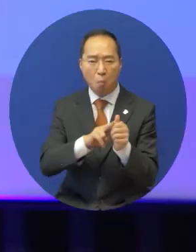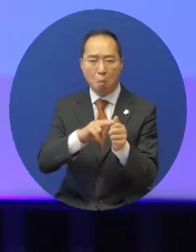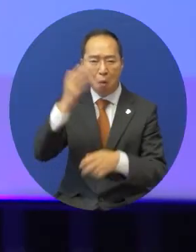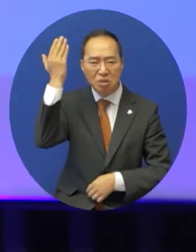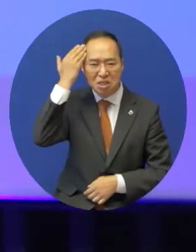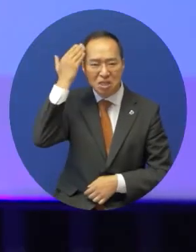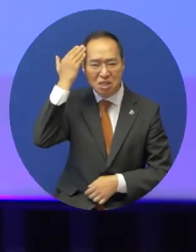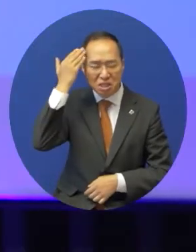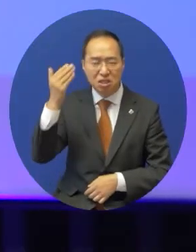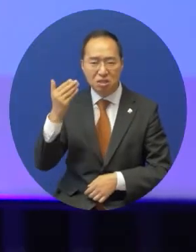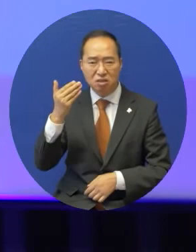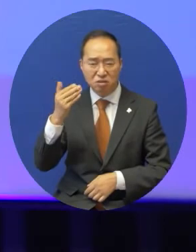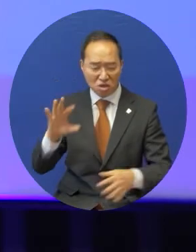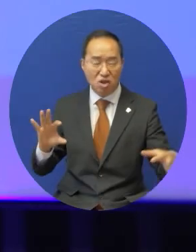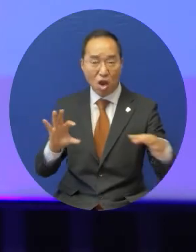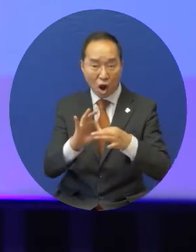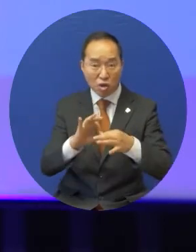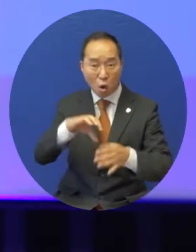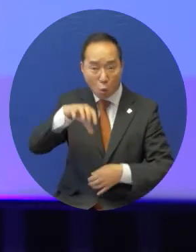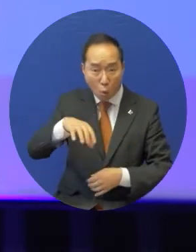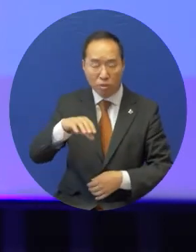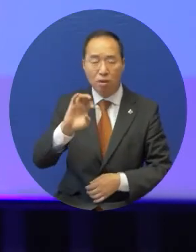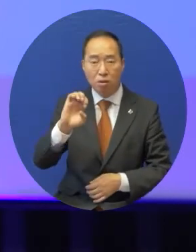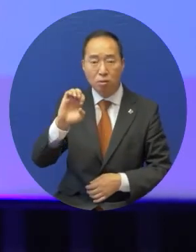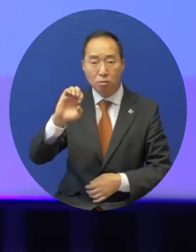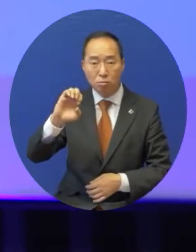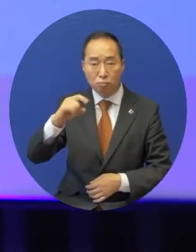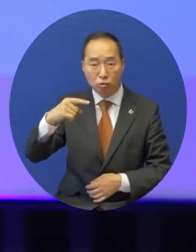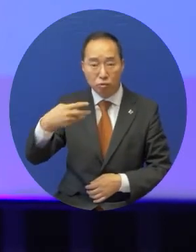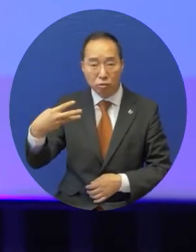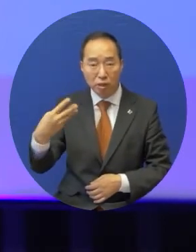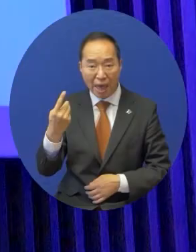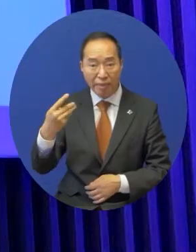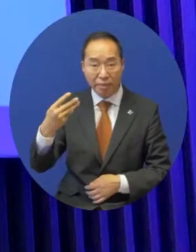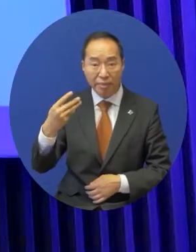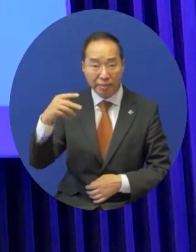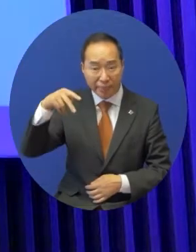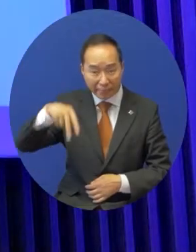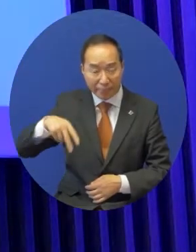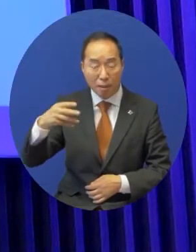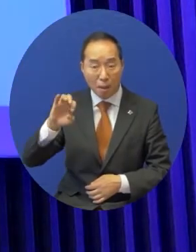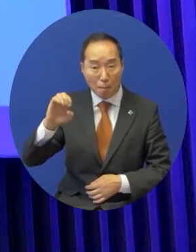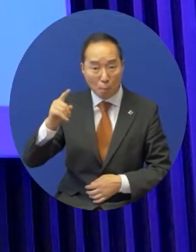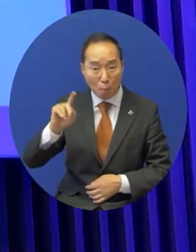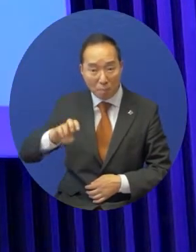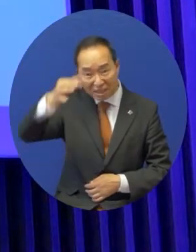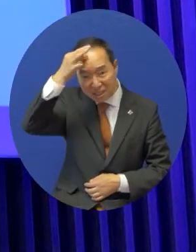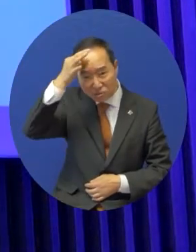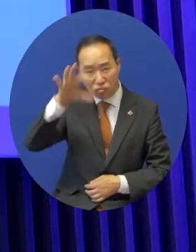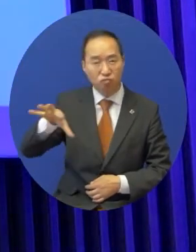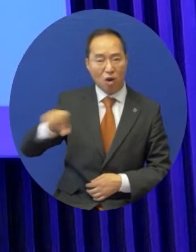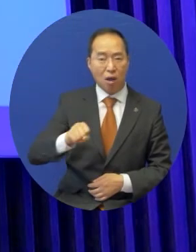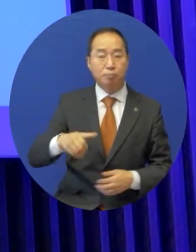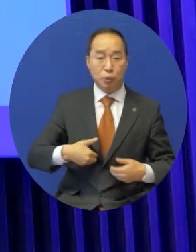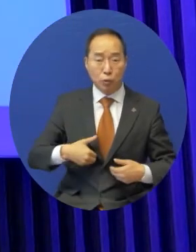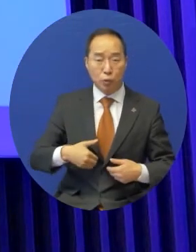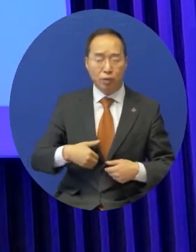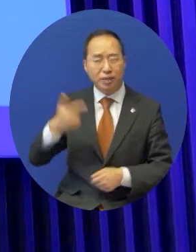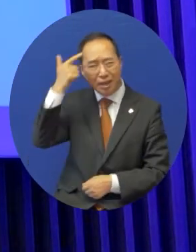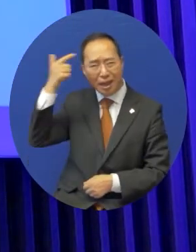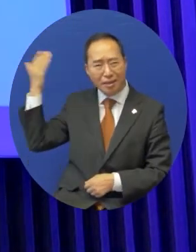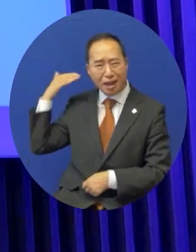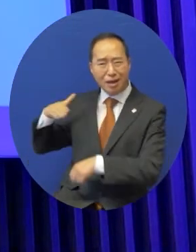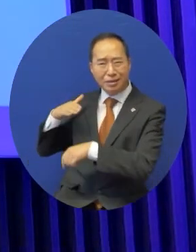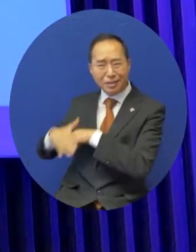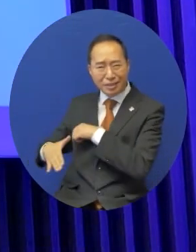정보, 지능, 플랫폼 기술을 우리가 확보를 해야 되는 거죠. 그래서 우리가 아날로그에